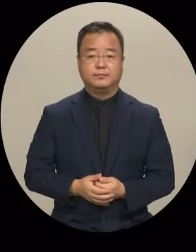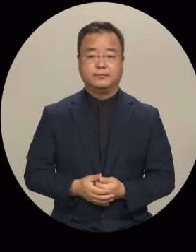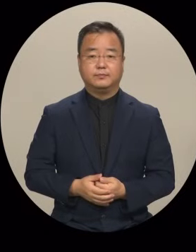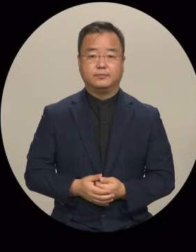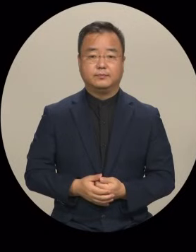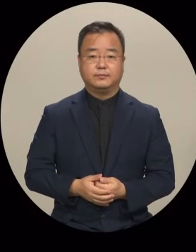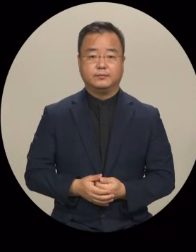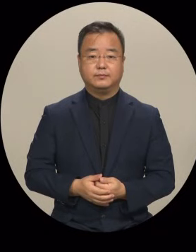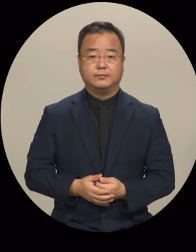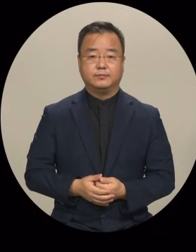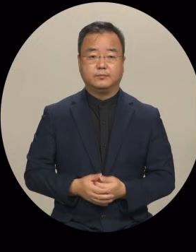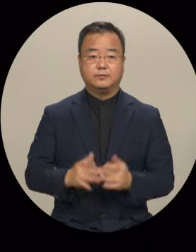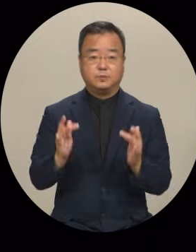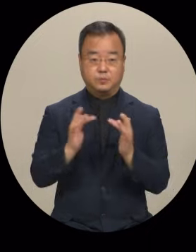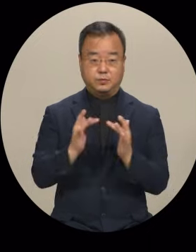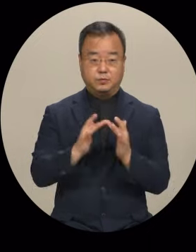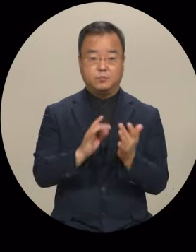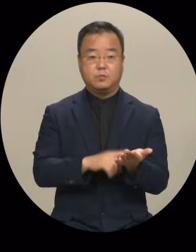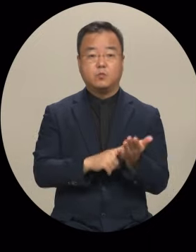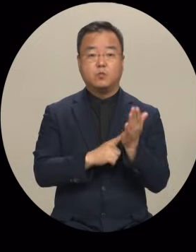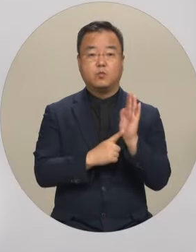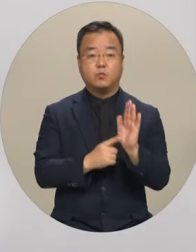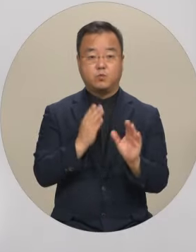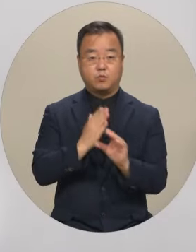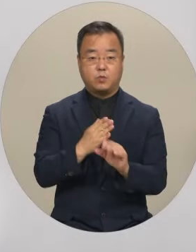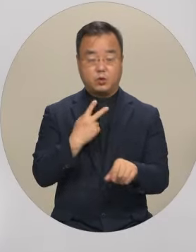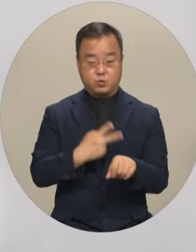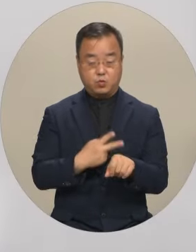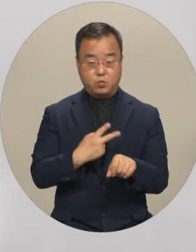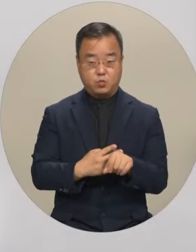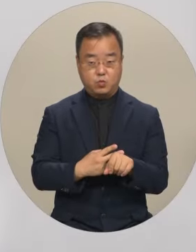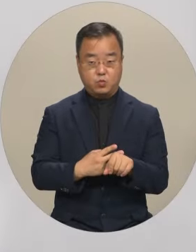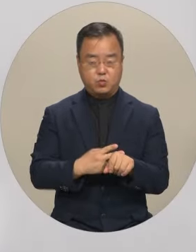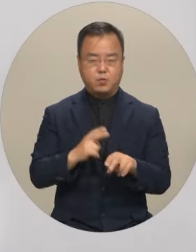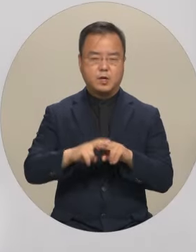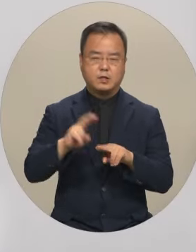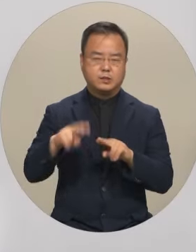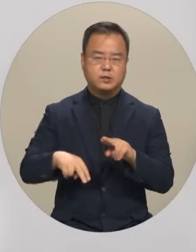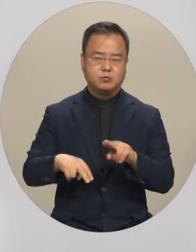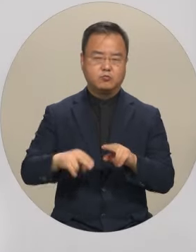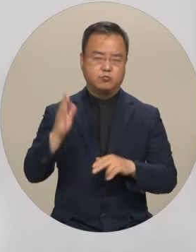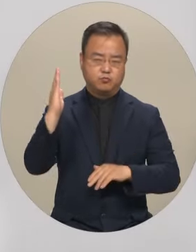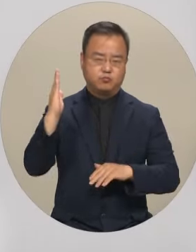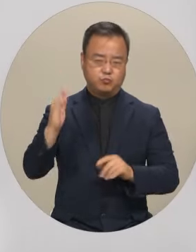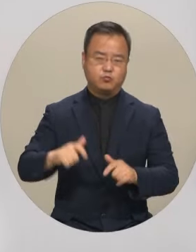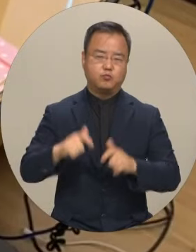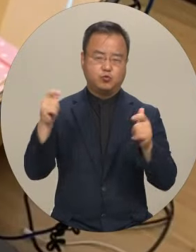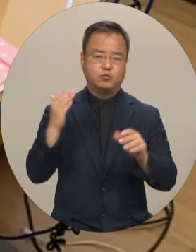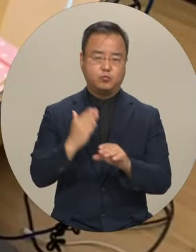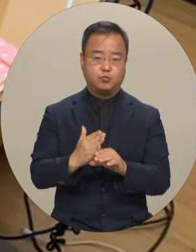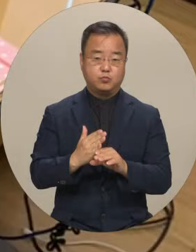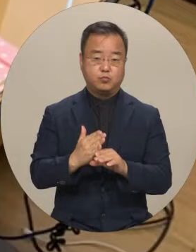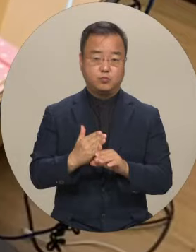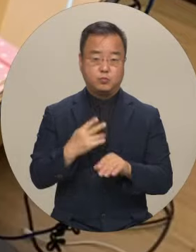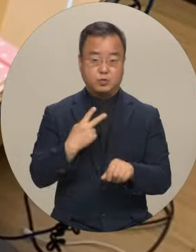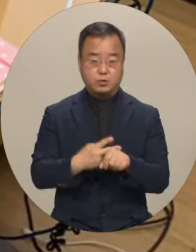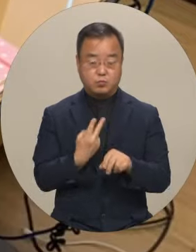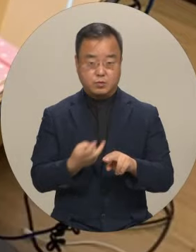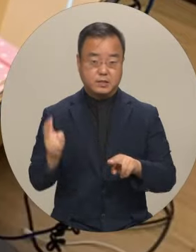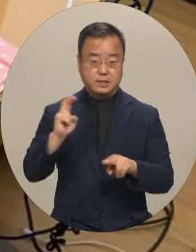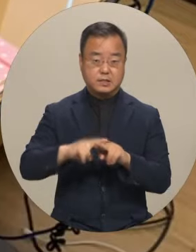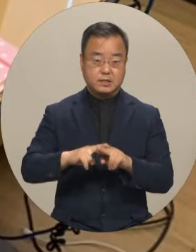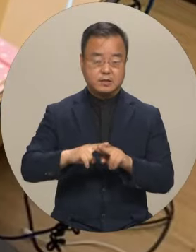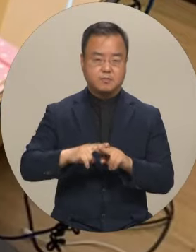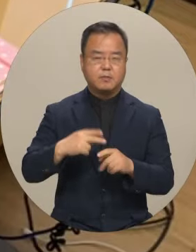취재했습니다 온라인 커뮤니티엔 이미 교사 탈출기가 도한지 오래 이용 첫해 바로 학교를 그만둔 한 초등